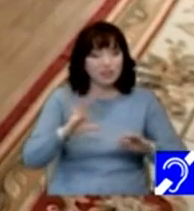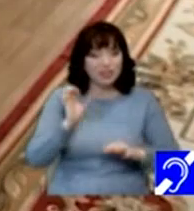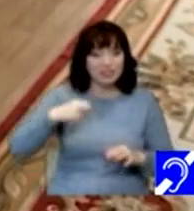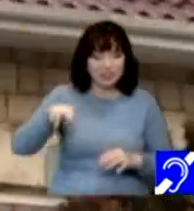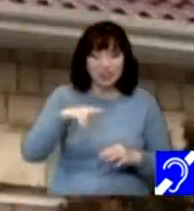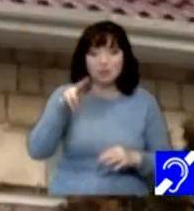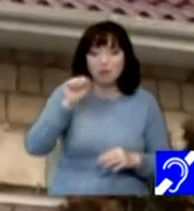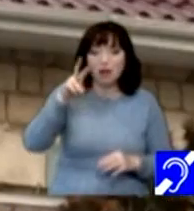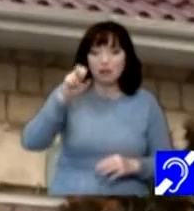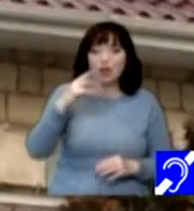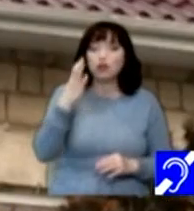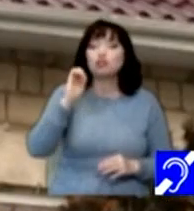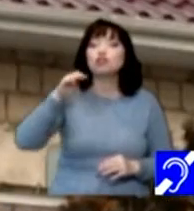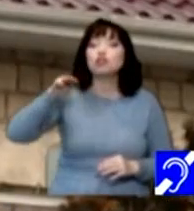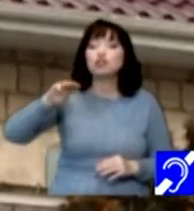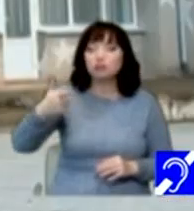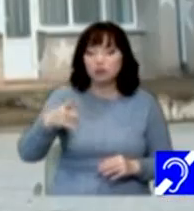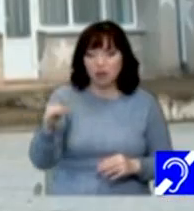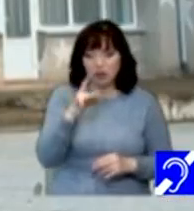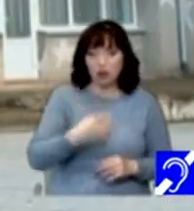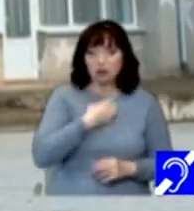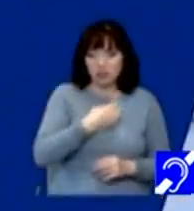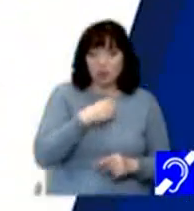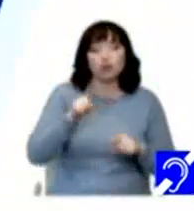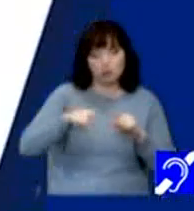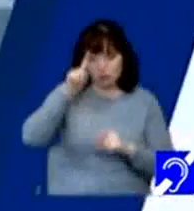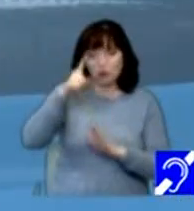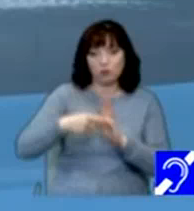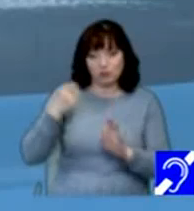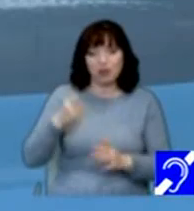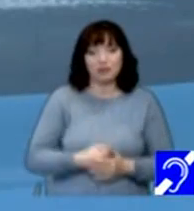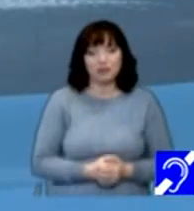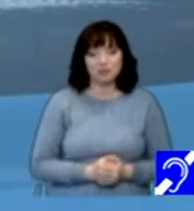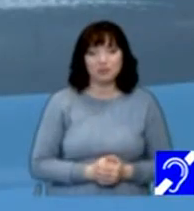Pânășești, raionul Strășeni, vedeți peste câteva minute în telejurnal.